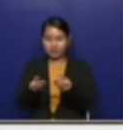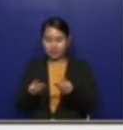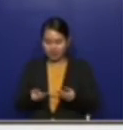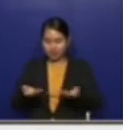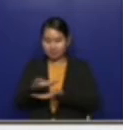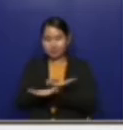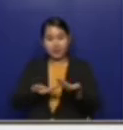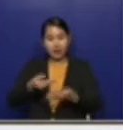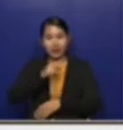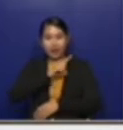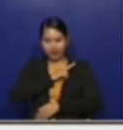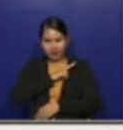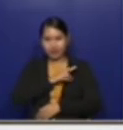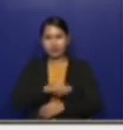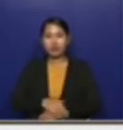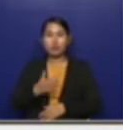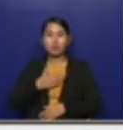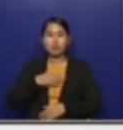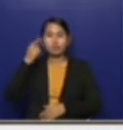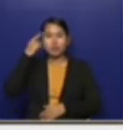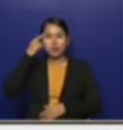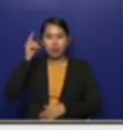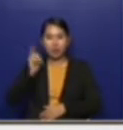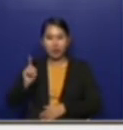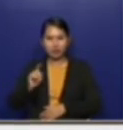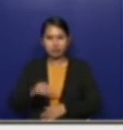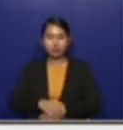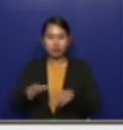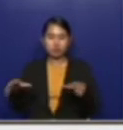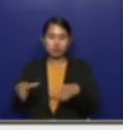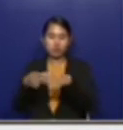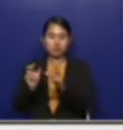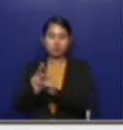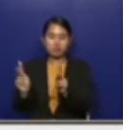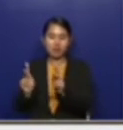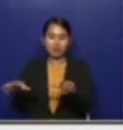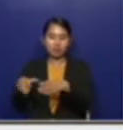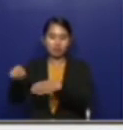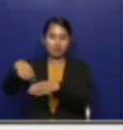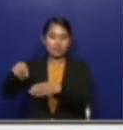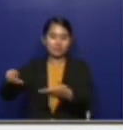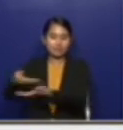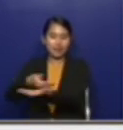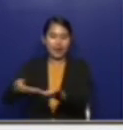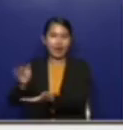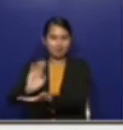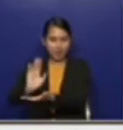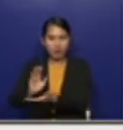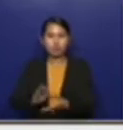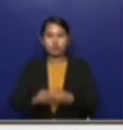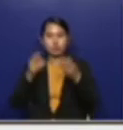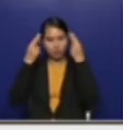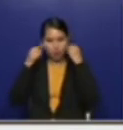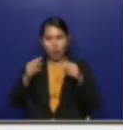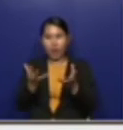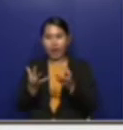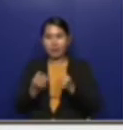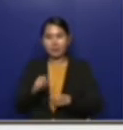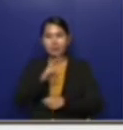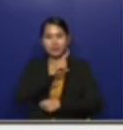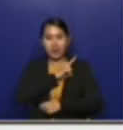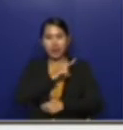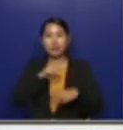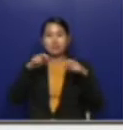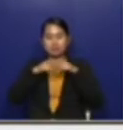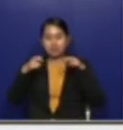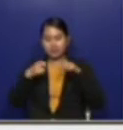าเองก็ผมเห็นว่าไม่ควรที่จะมีการตั้งคณะกรรมการขึ้นมาอีกการแก้ไขปัญห